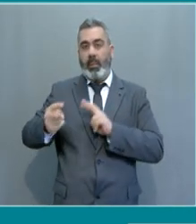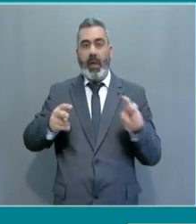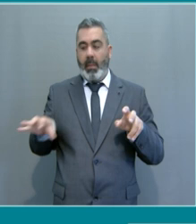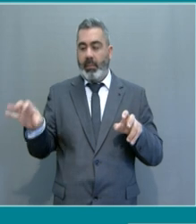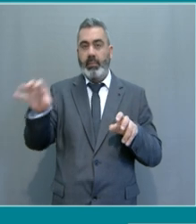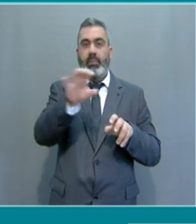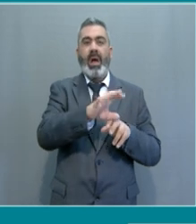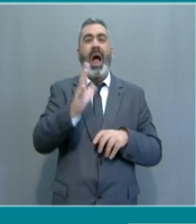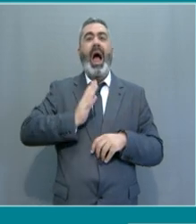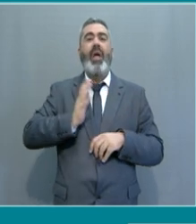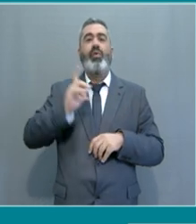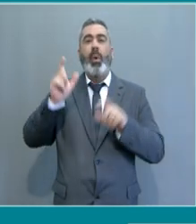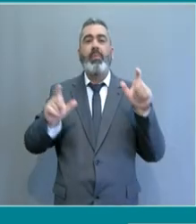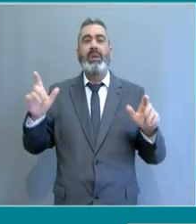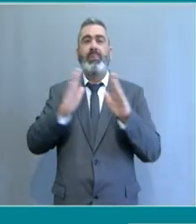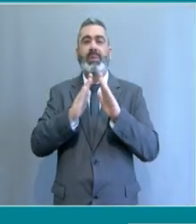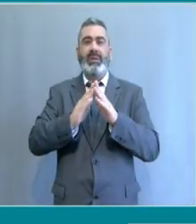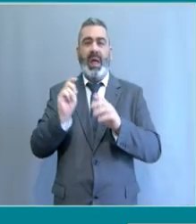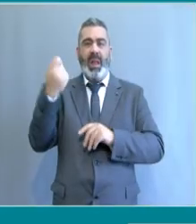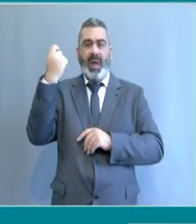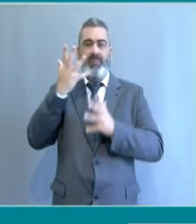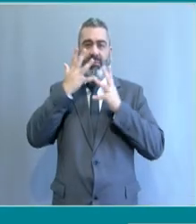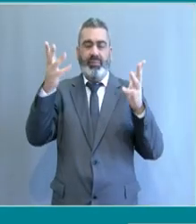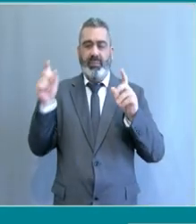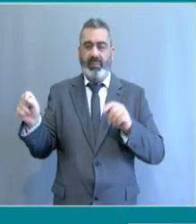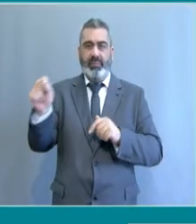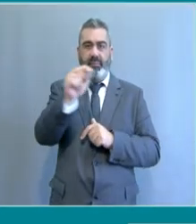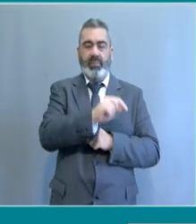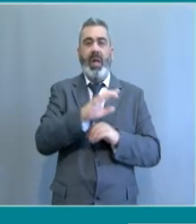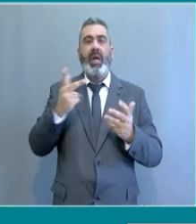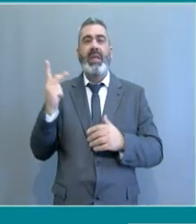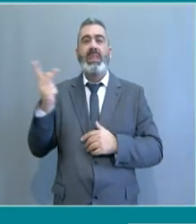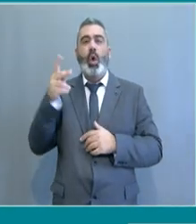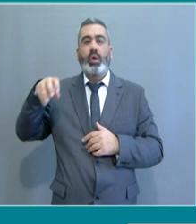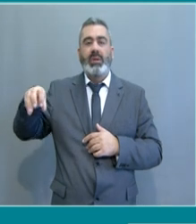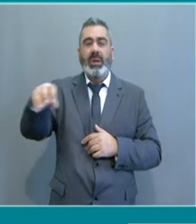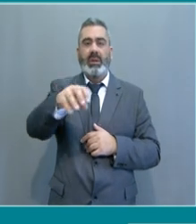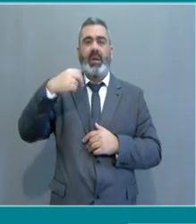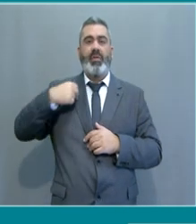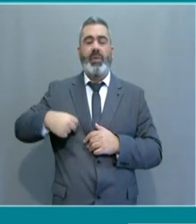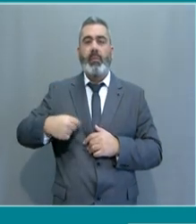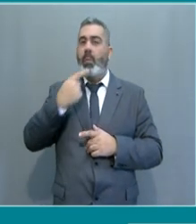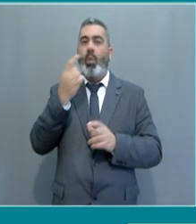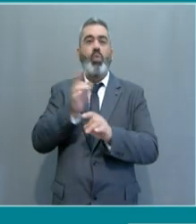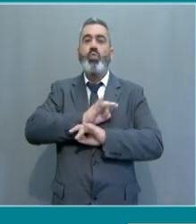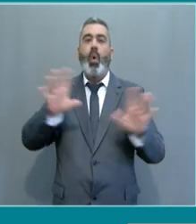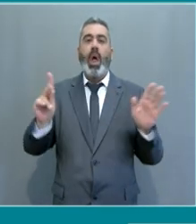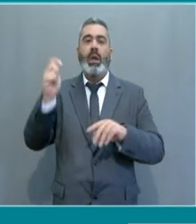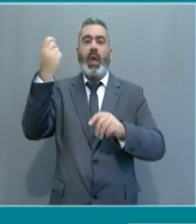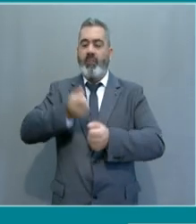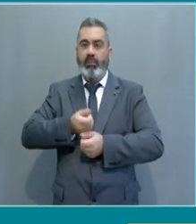οικιακούς καταναλωτές, δηλαδή πρακτικά οι κοινότητες, οι τοπικές κοινότητες θα έχουν δωρεάν